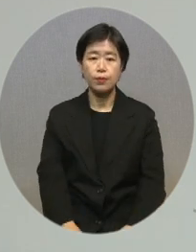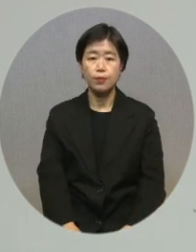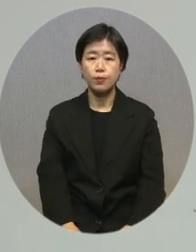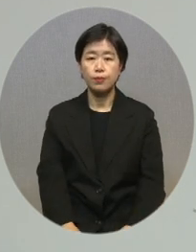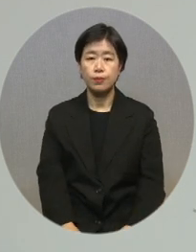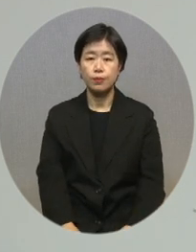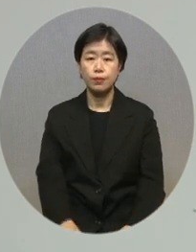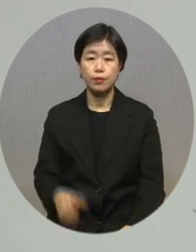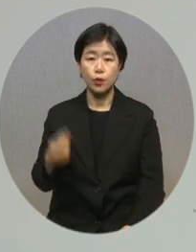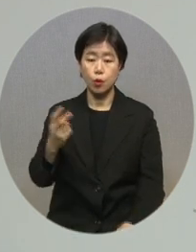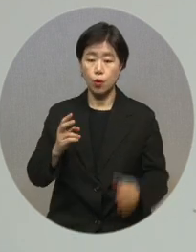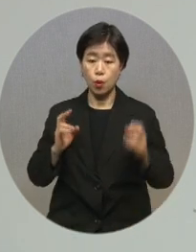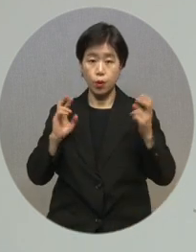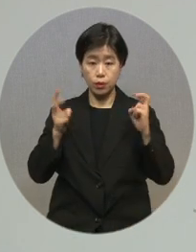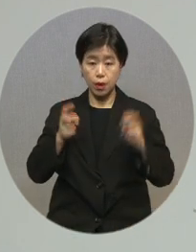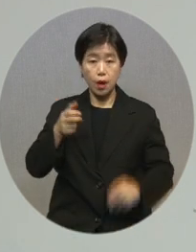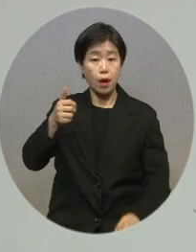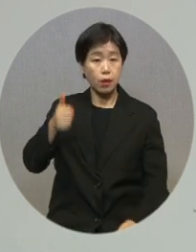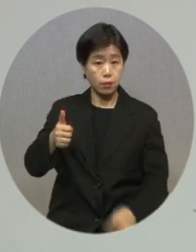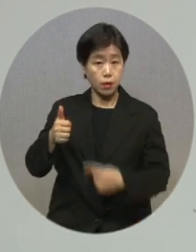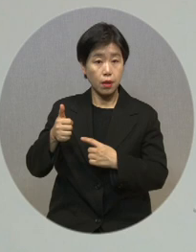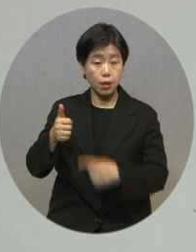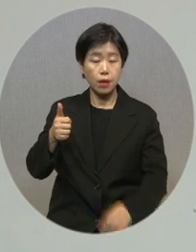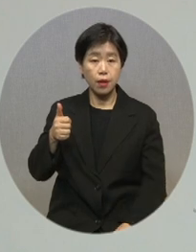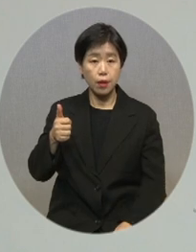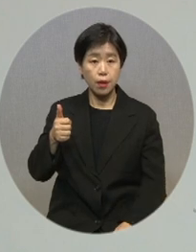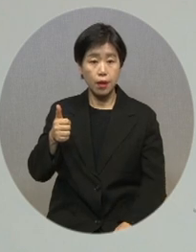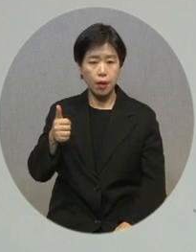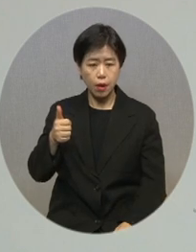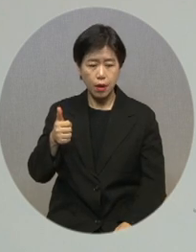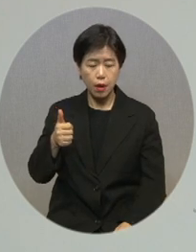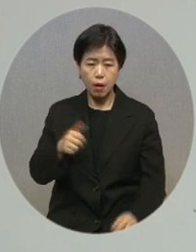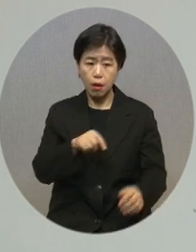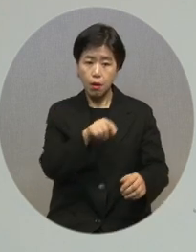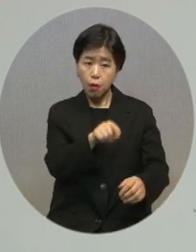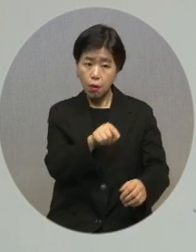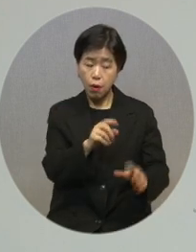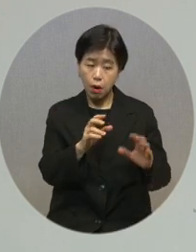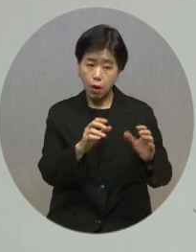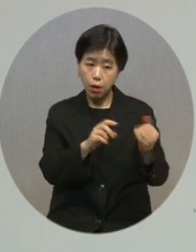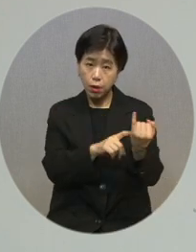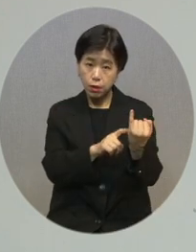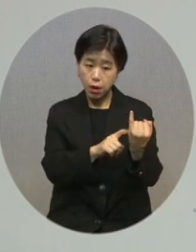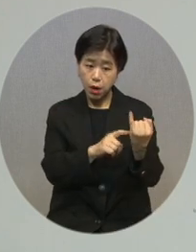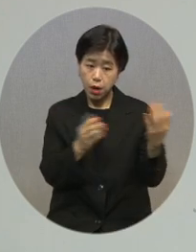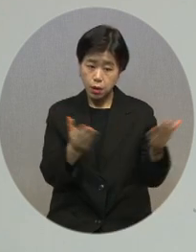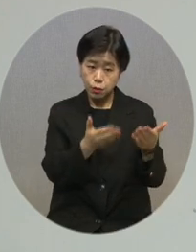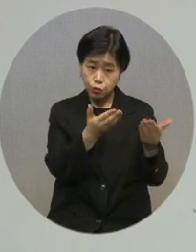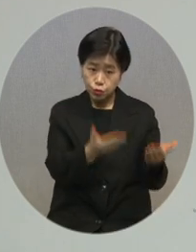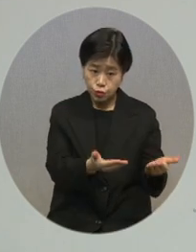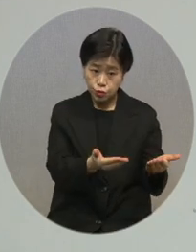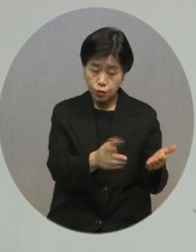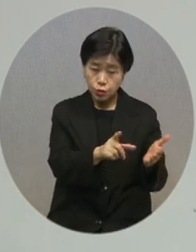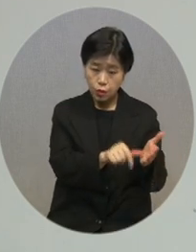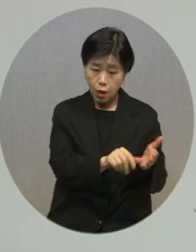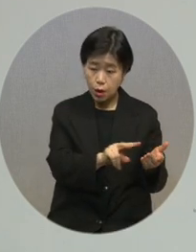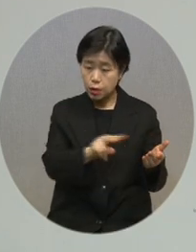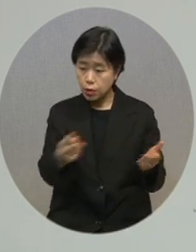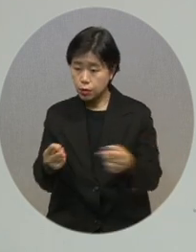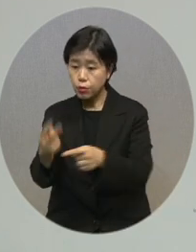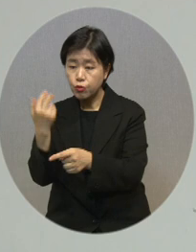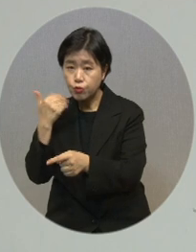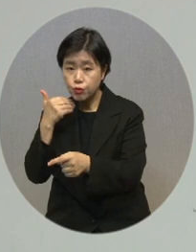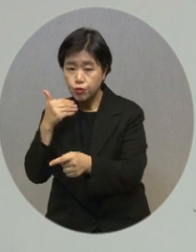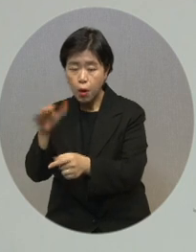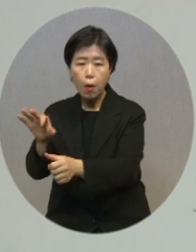하고 또 사업주들한테는 그 저기 대체 인력을 좀 그 충원할 수 있도록 그렇게 지원을 해서 대체 인력 뱅크도 운영을